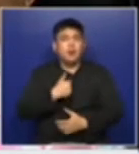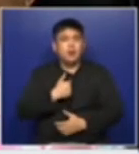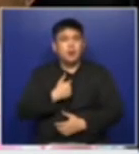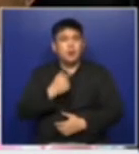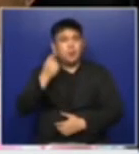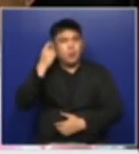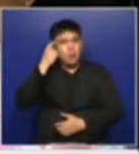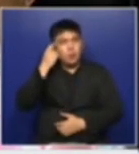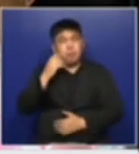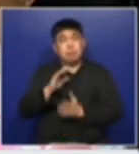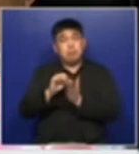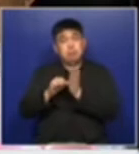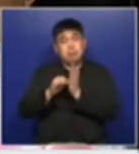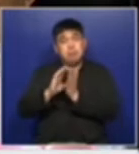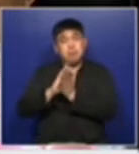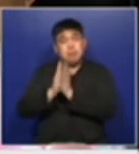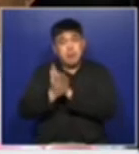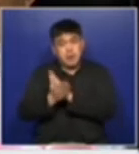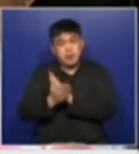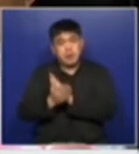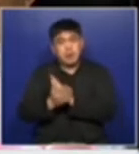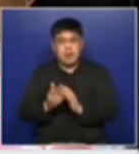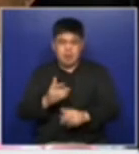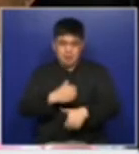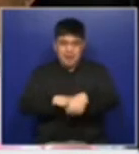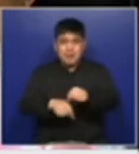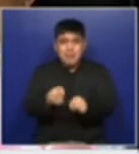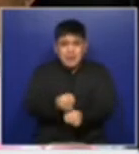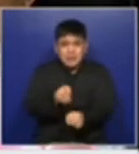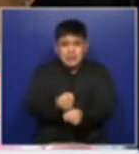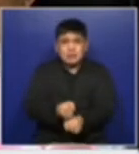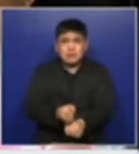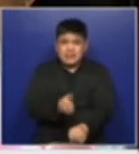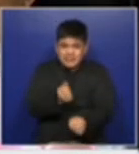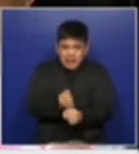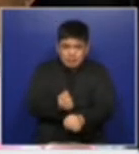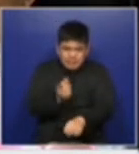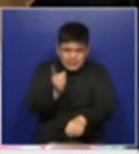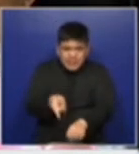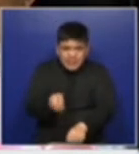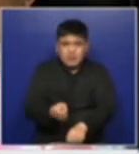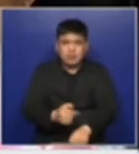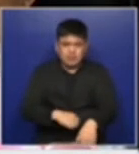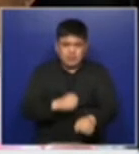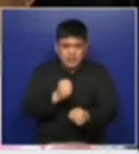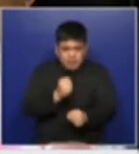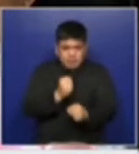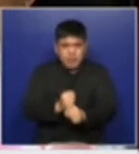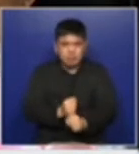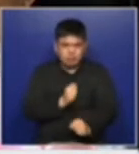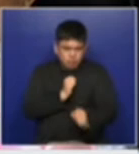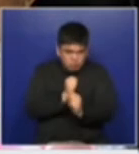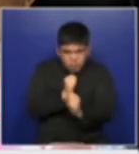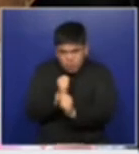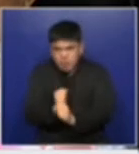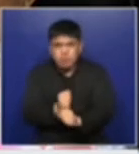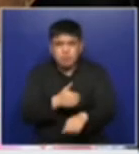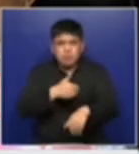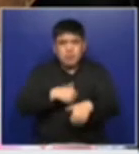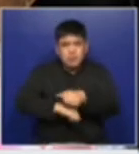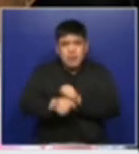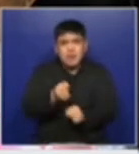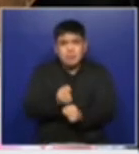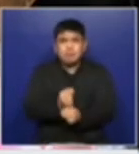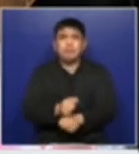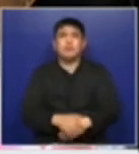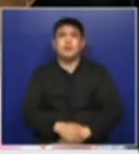การปฏิรูปมันหมายถึงกระบวนการการปฏิบัติที่จะเปลี่ยนแปลงให้มันดีขึ้นผ ผมถามว่ากระบว